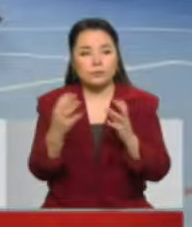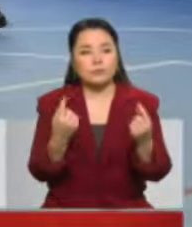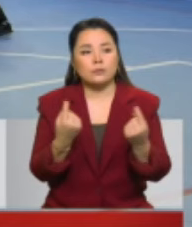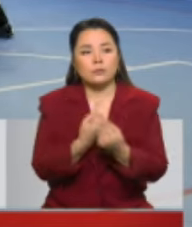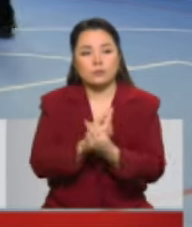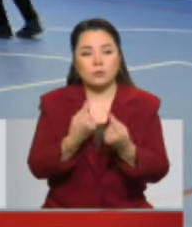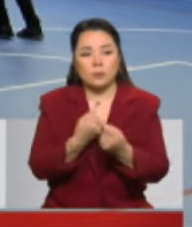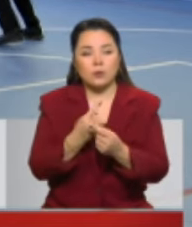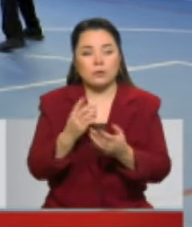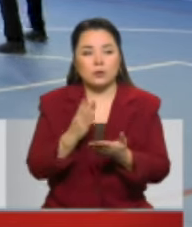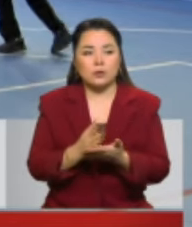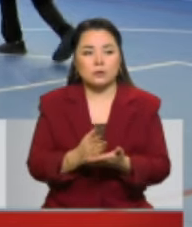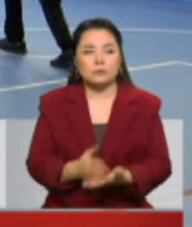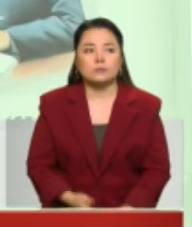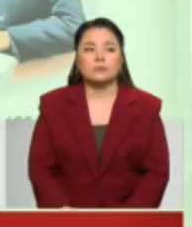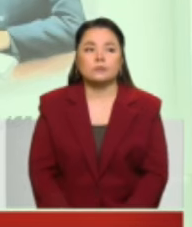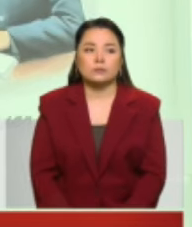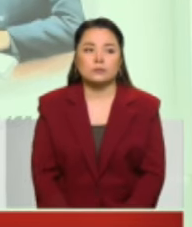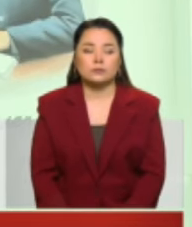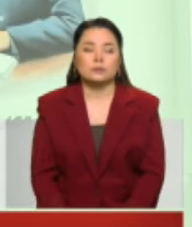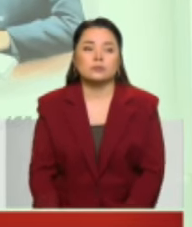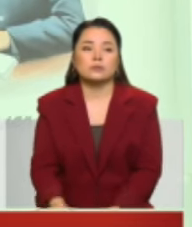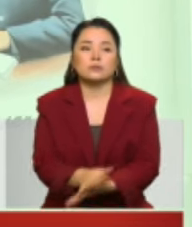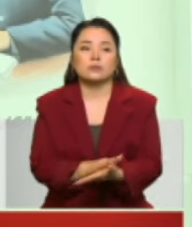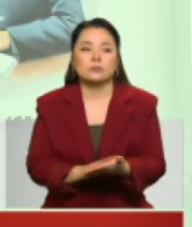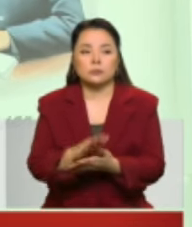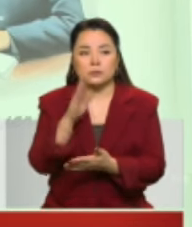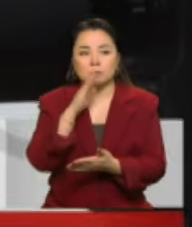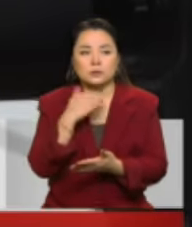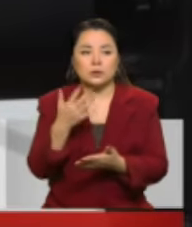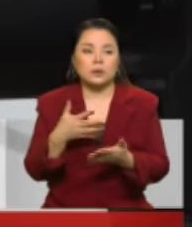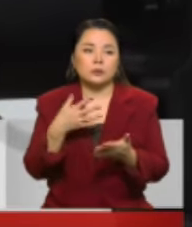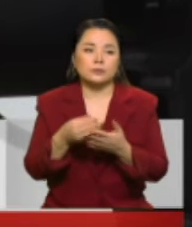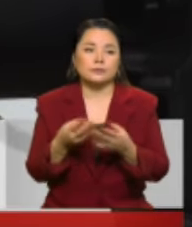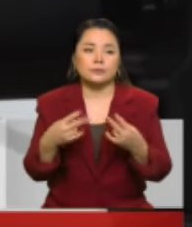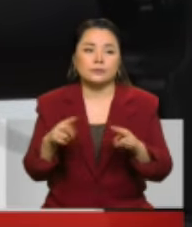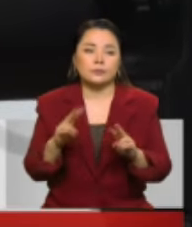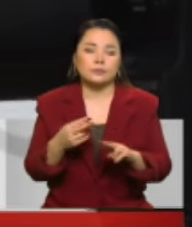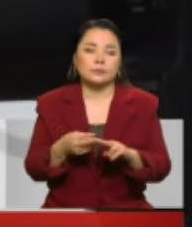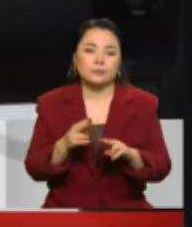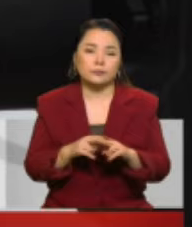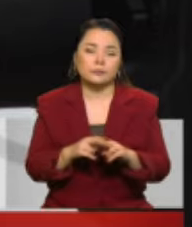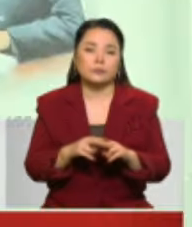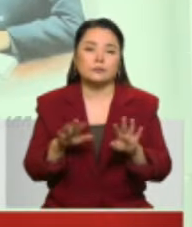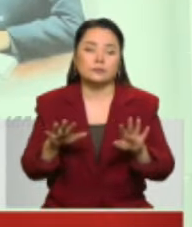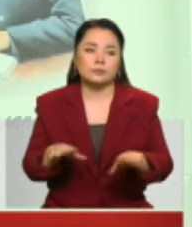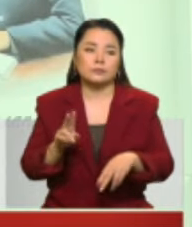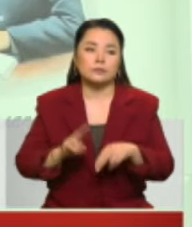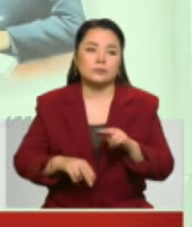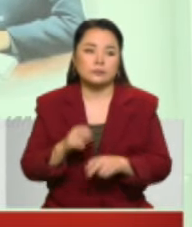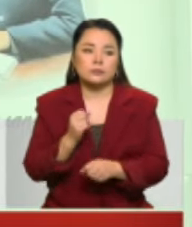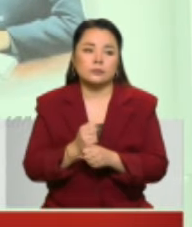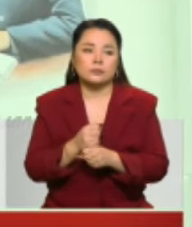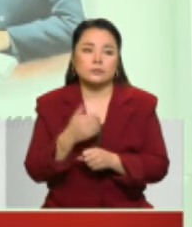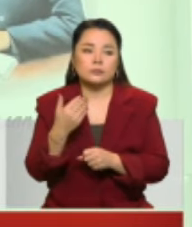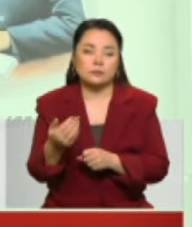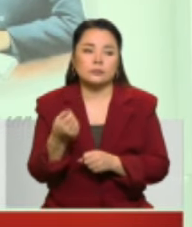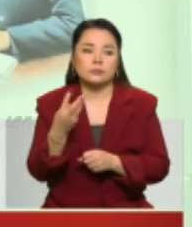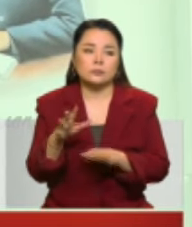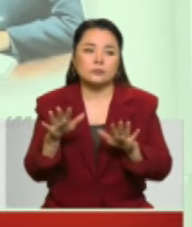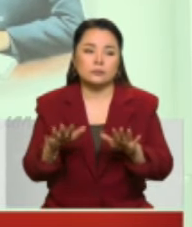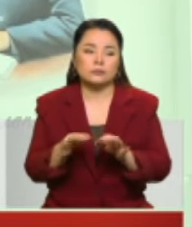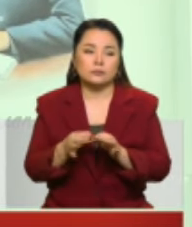бар. Бұл жерде ешқандай да атана ақша төлемейді. Сонымен қатар саяжайда салынғандықтан